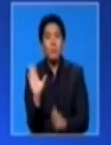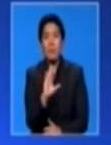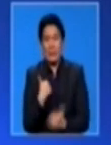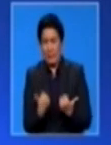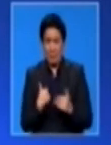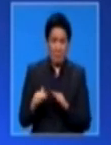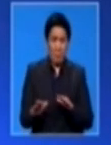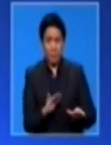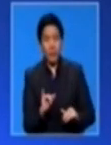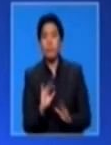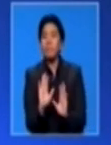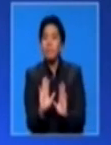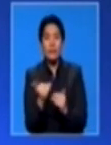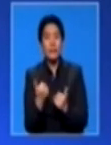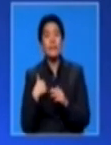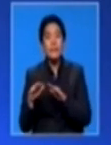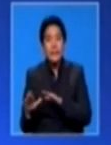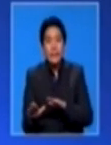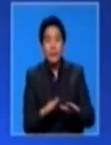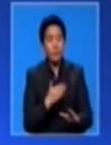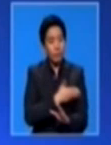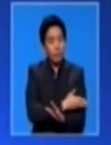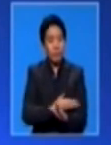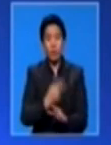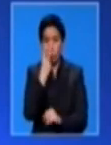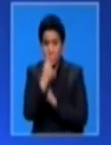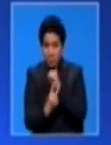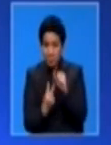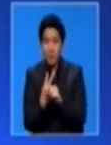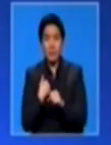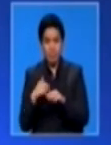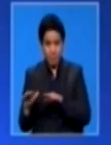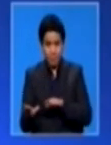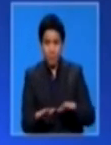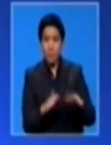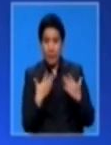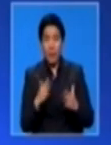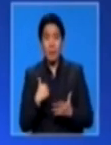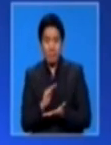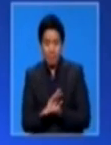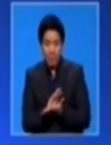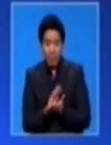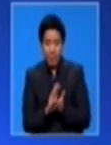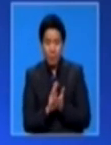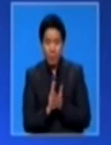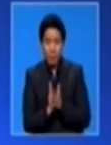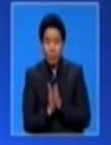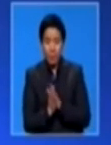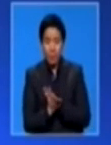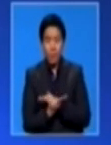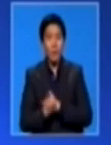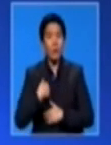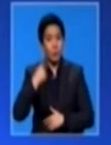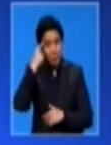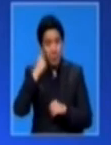อมเราก็ได้มีการเตรียมตัวพอสมควรในช่วง2ปีที่ผมเข้ามานะครับถ้าเราปรับตัวได้ไวดีมีภูมิคุ้มกันนะ